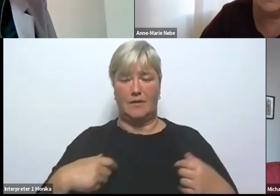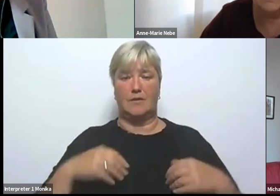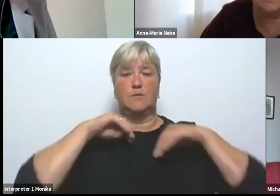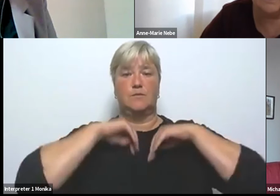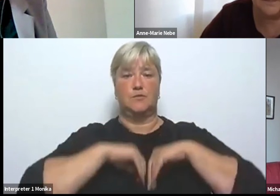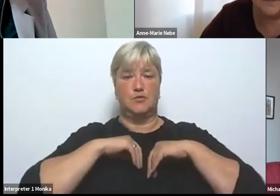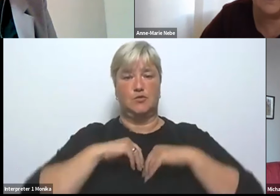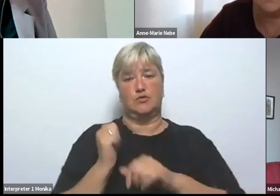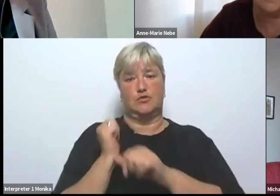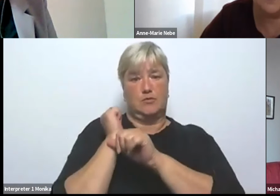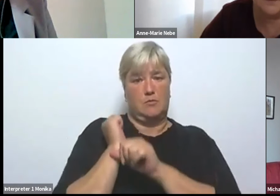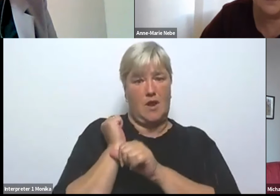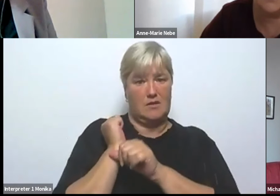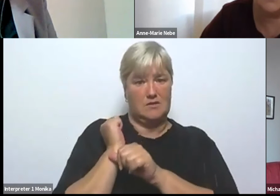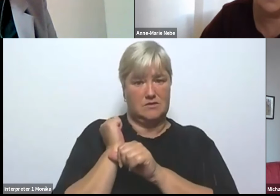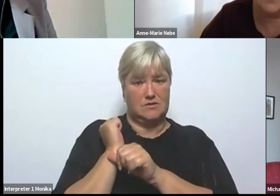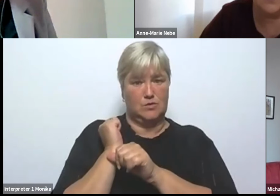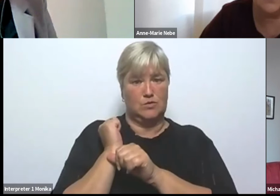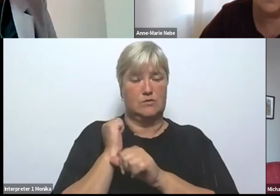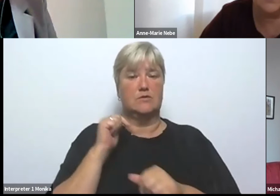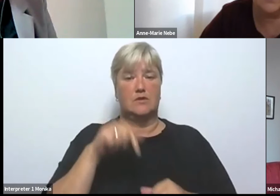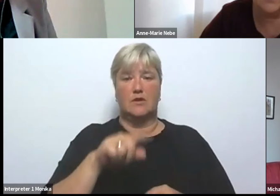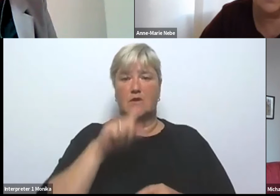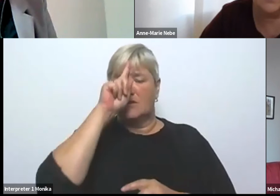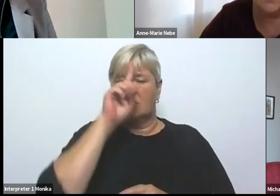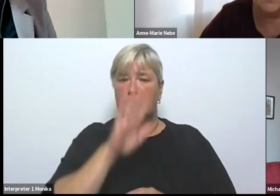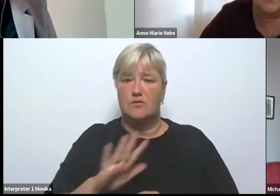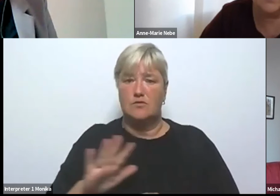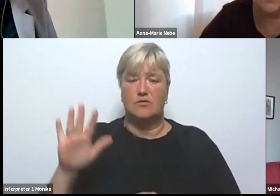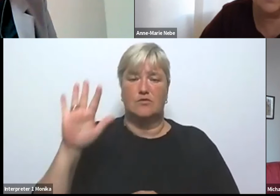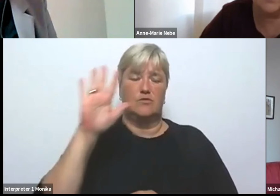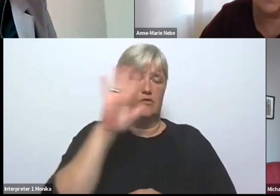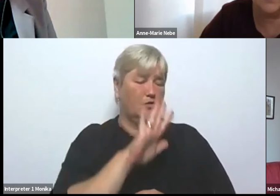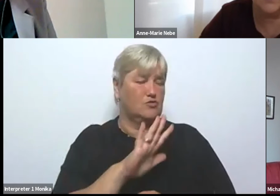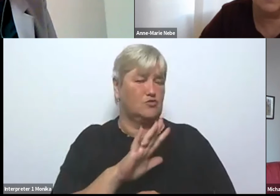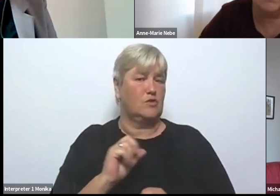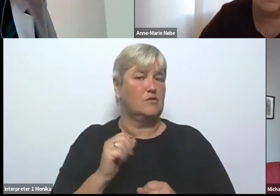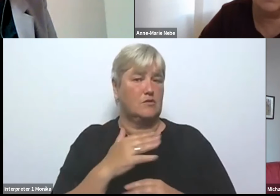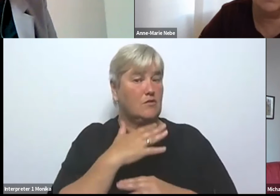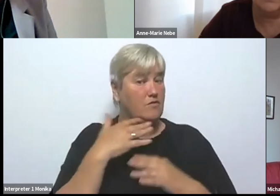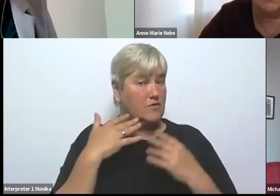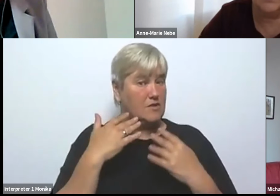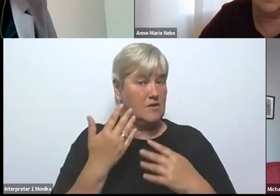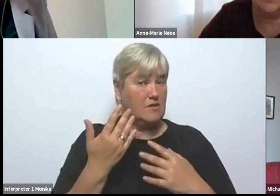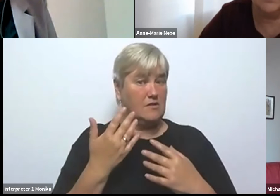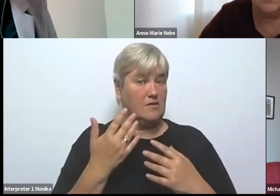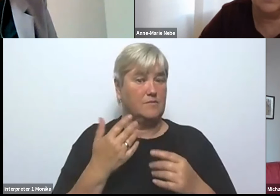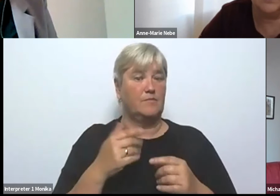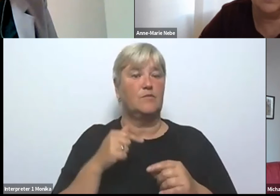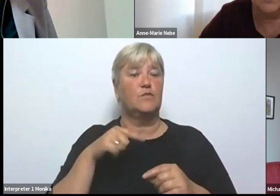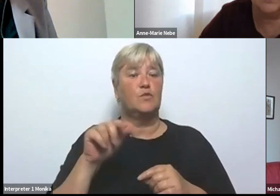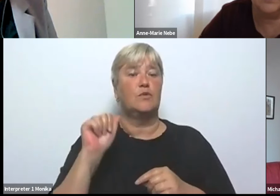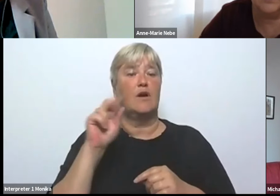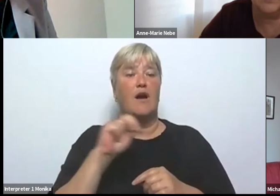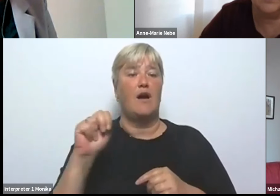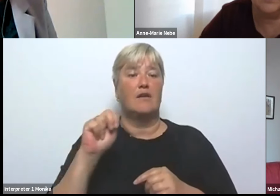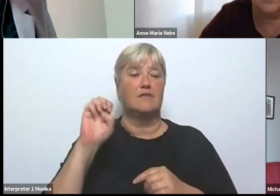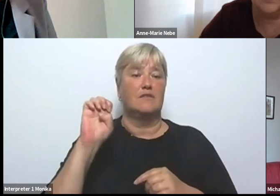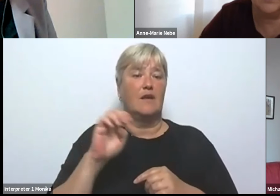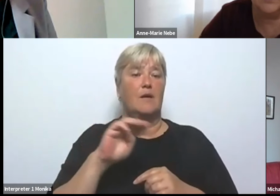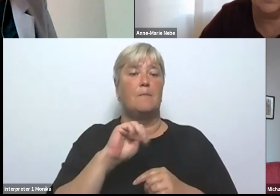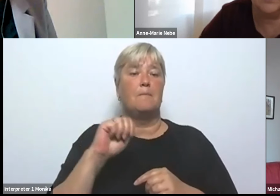zwei Riesentreiber in der Gesundheitsökonomie, zumindest in Deutschland, wird in anderen Ländern auch so sein. Und wir dann, was Annemarie gesagt hat, die Beschäftigten auch fit